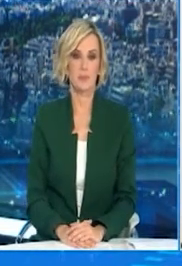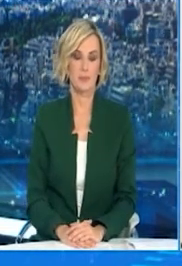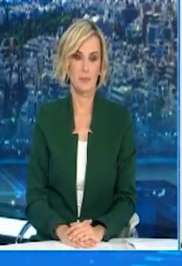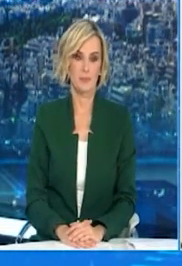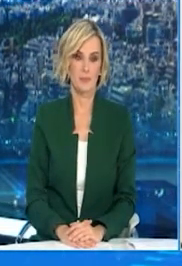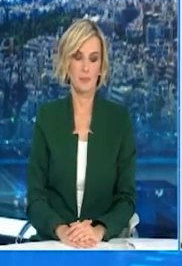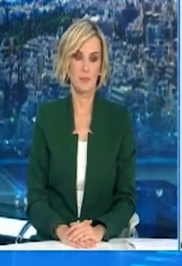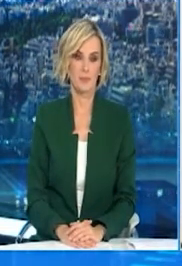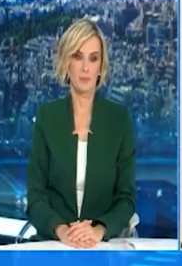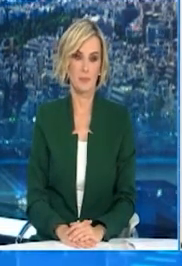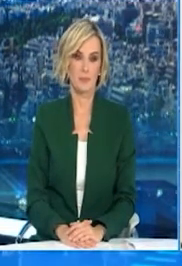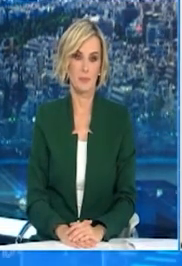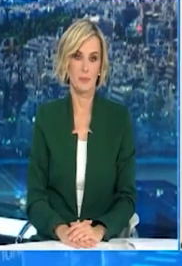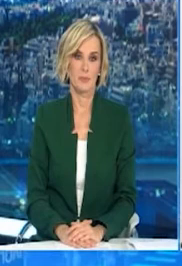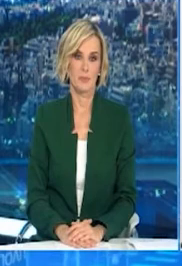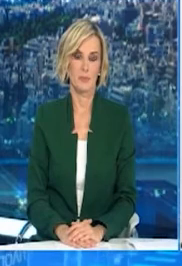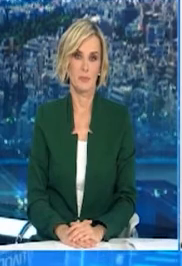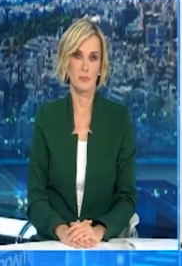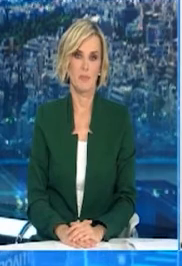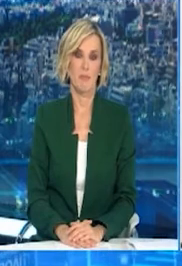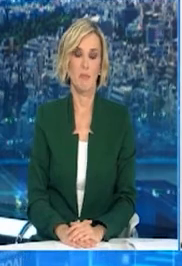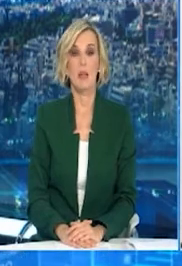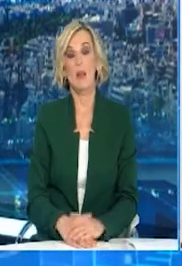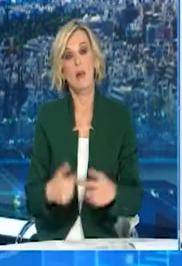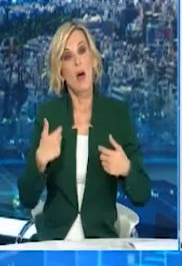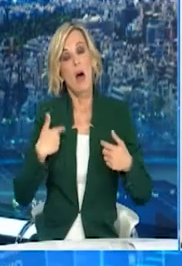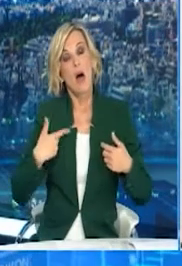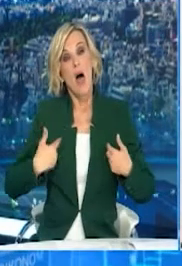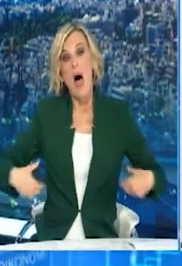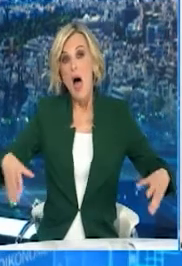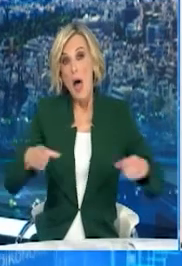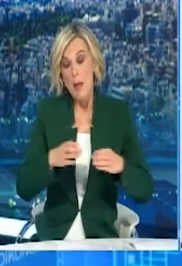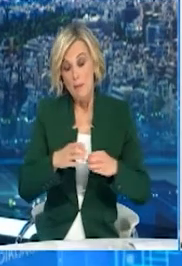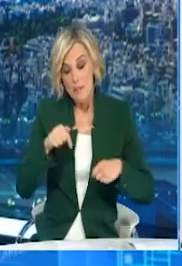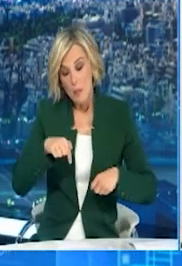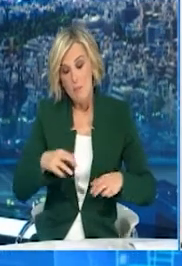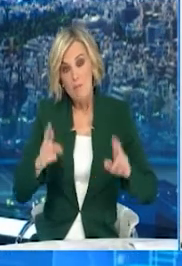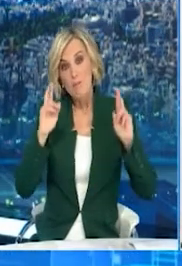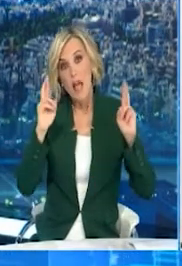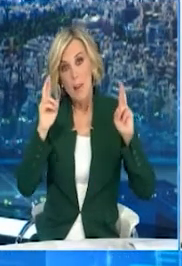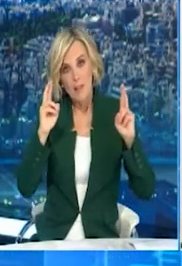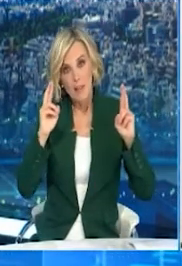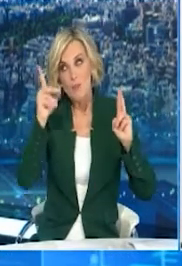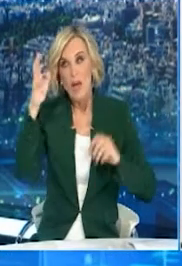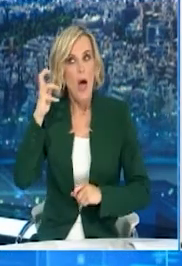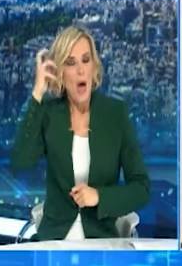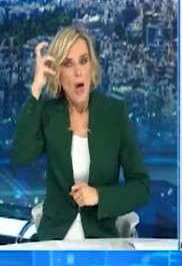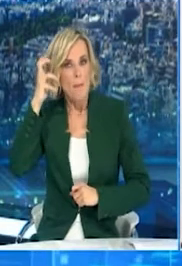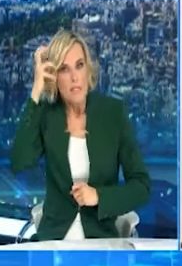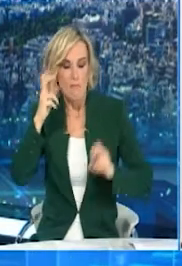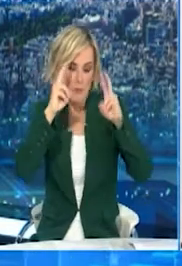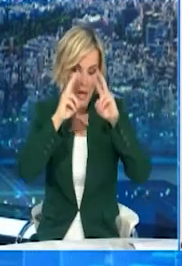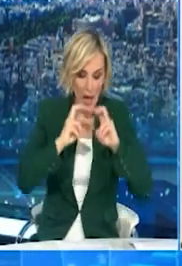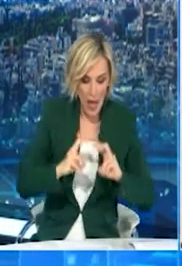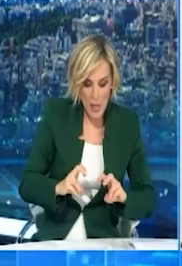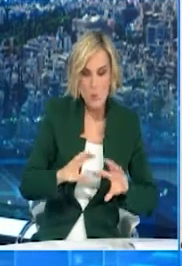Ελπίζουμε ότι οι ελεκτικοί μηχανισμοί σε ένα σύντομο χρονικό